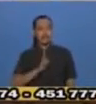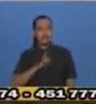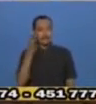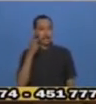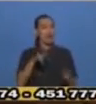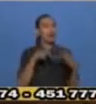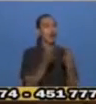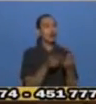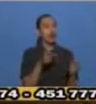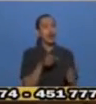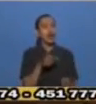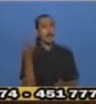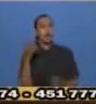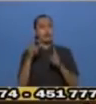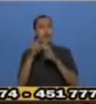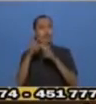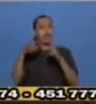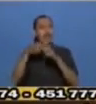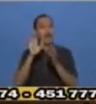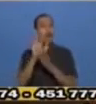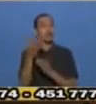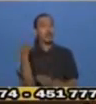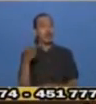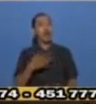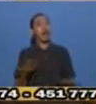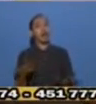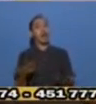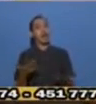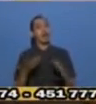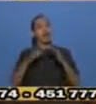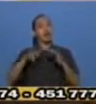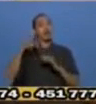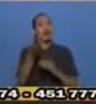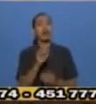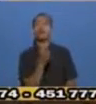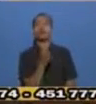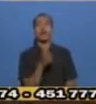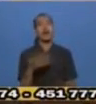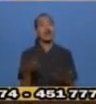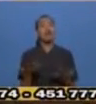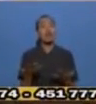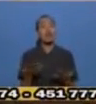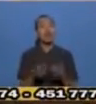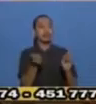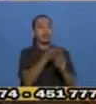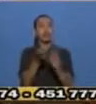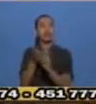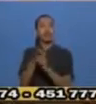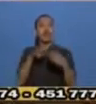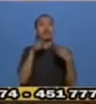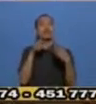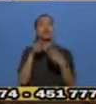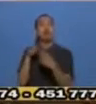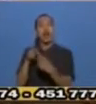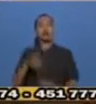sebagainya ya. Otomatis mau tidak mau kita harus memaksimalkan dengan telepon, dengan ini kepada teman-teman dan kepada